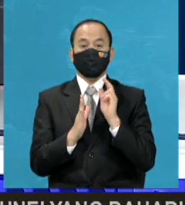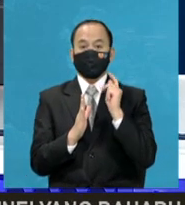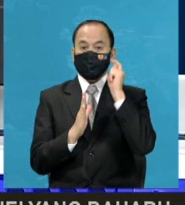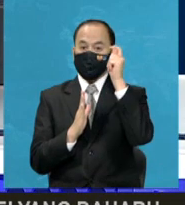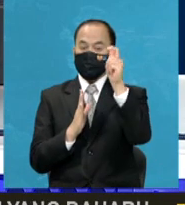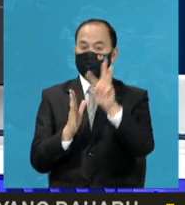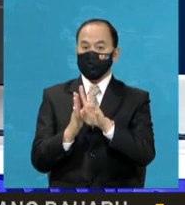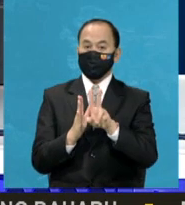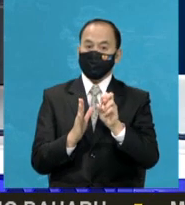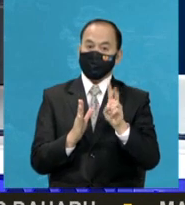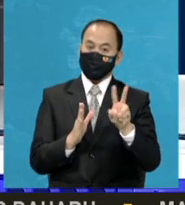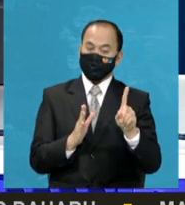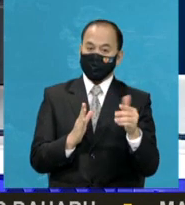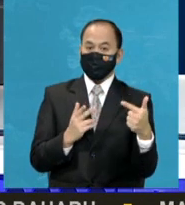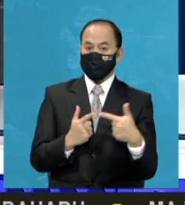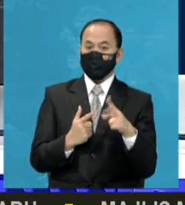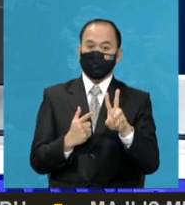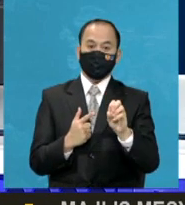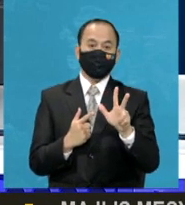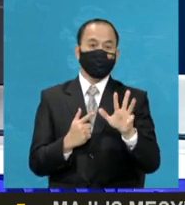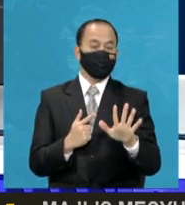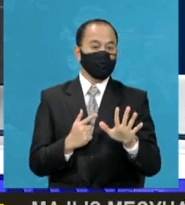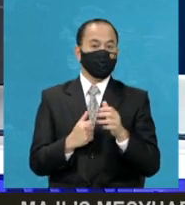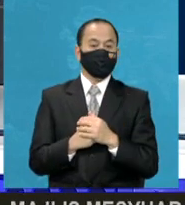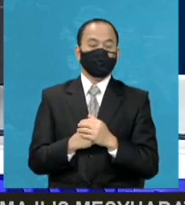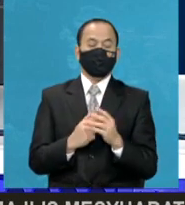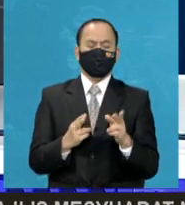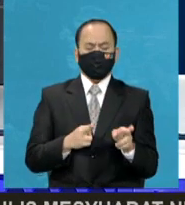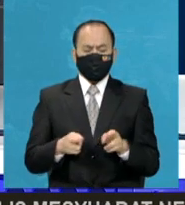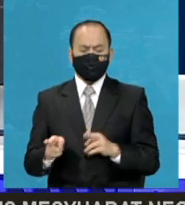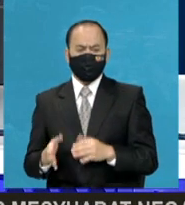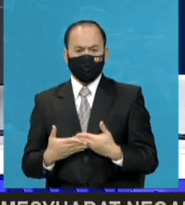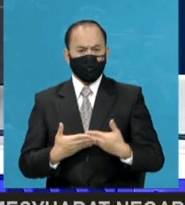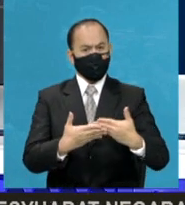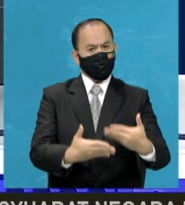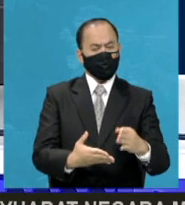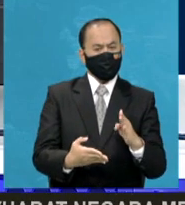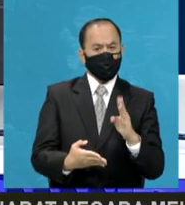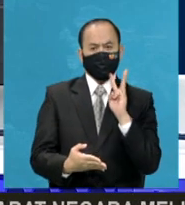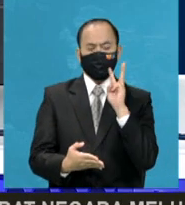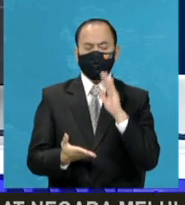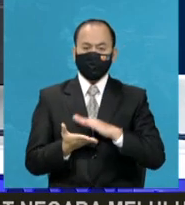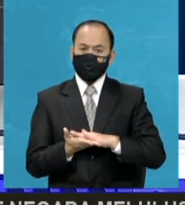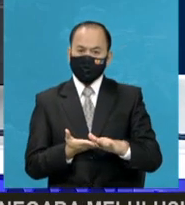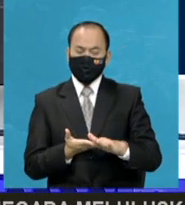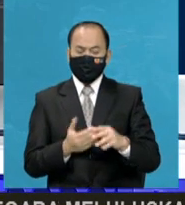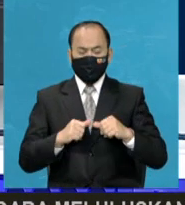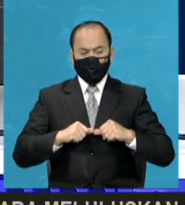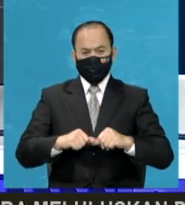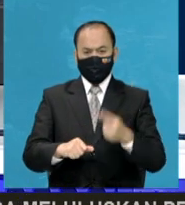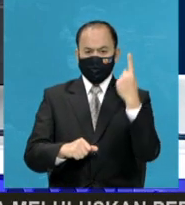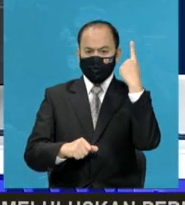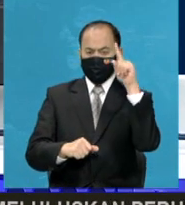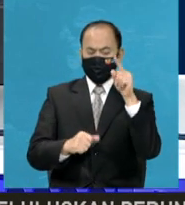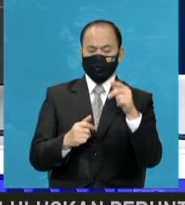21-25 yang menjelaskan strategi dan perancangan dalam pembekalan air bersih dan berterusan bagi